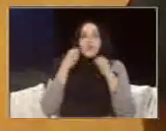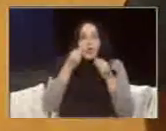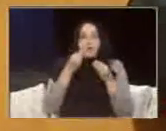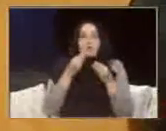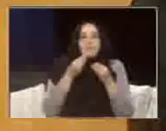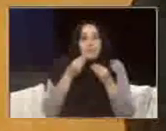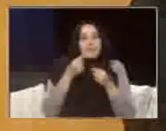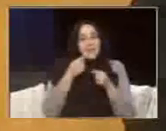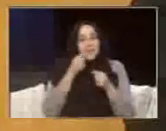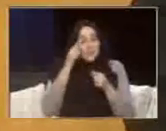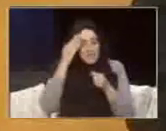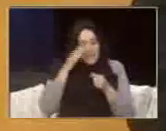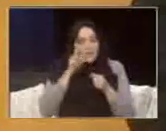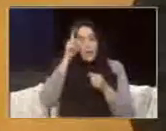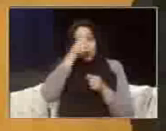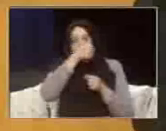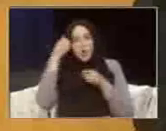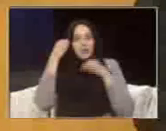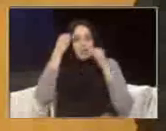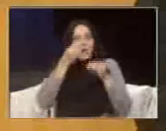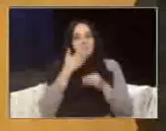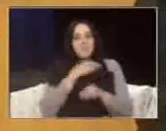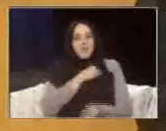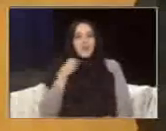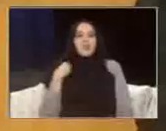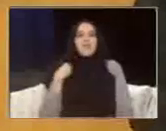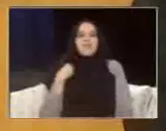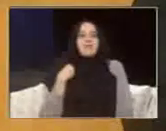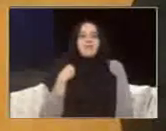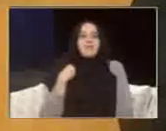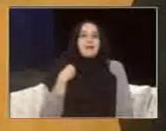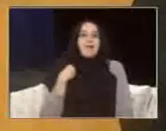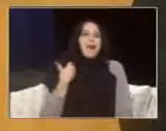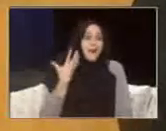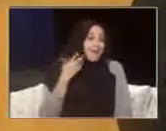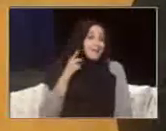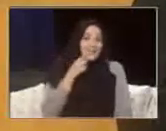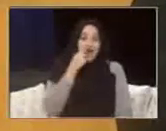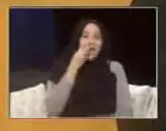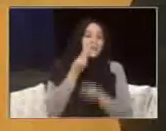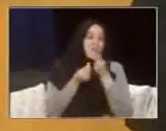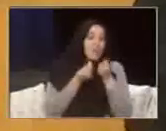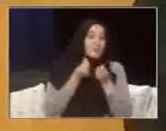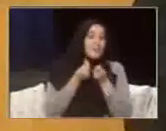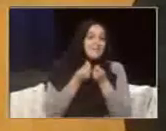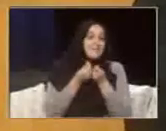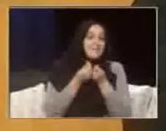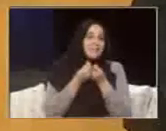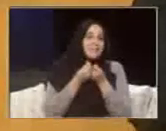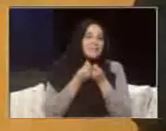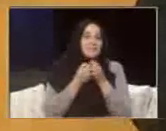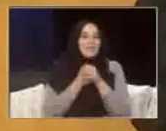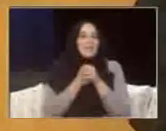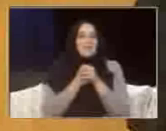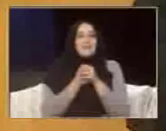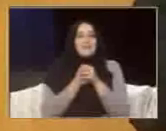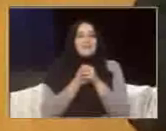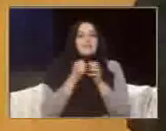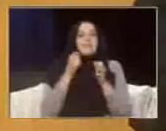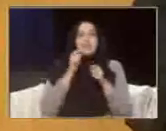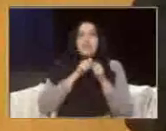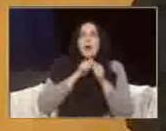الشفاء إلا منه سبحانه وتعالى. هذا المعنى، يعني هذا أيضا هذا المعنى، لأن هذه الأسماء لها تجليات. إذا قال سبحان